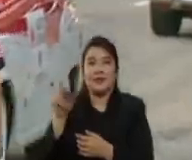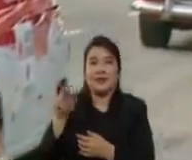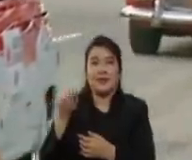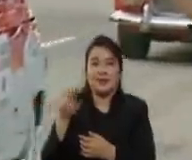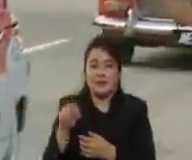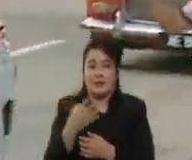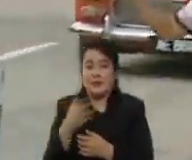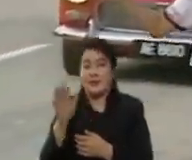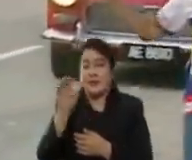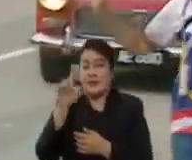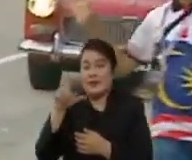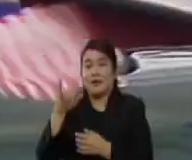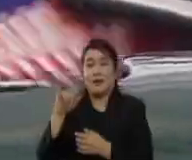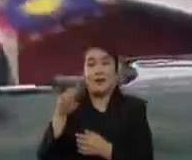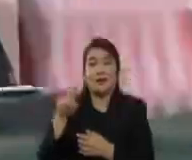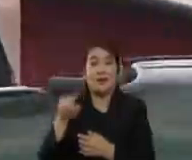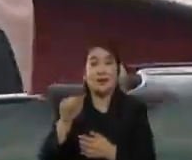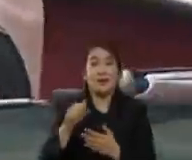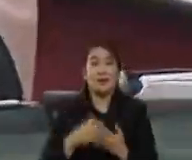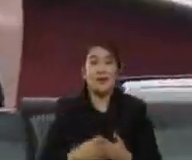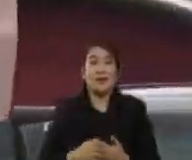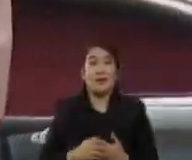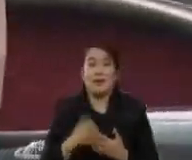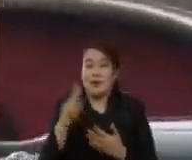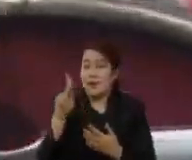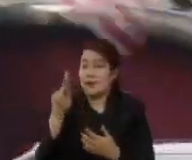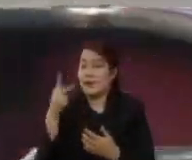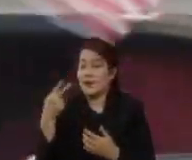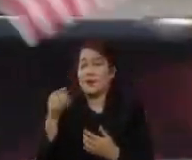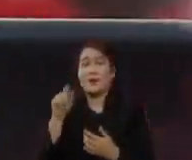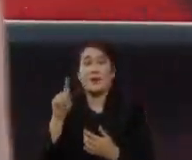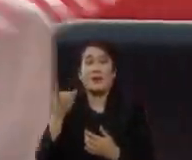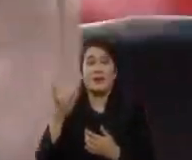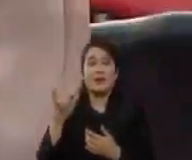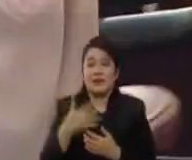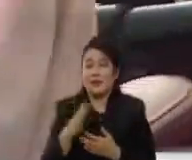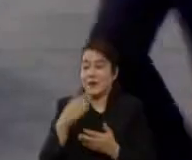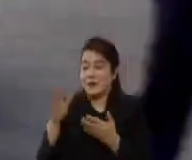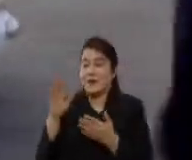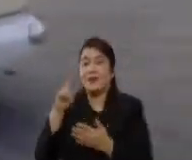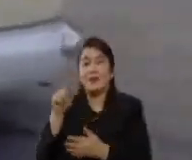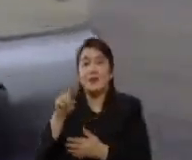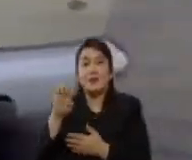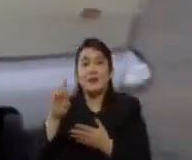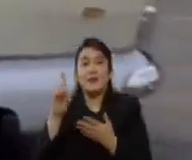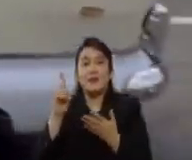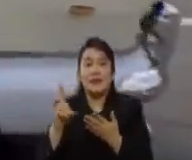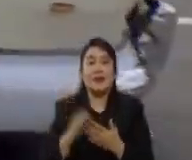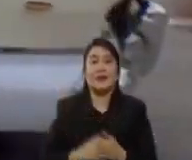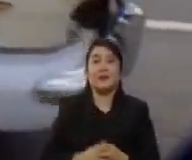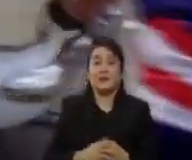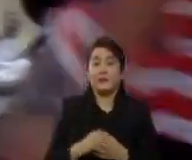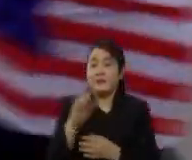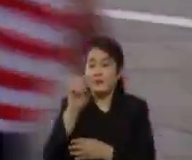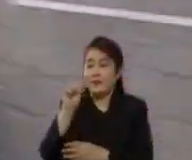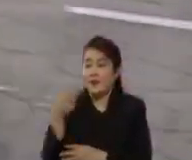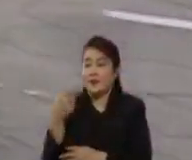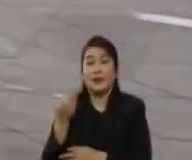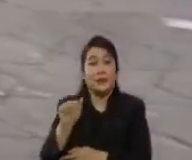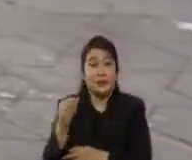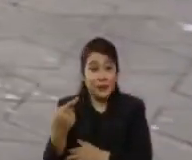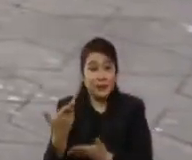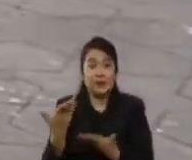Liza Abdullah, Zaki Aziman, Kathy Azian, Zed Zaidi, Nani Arifin, Shah